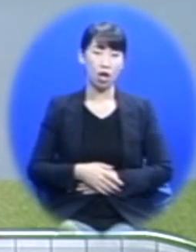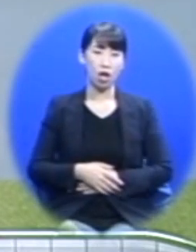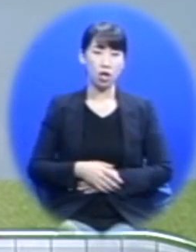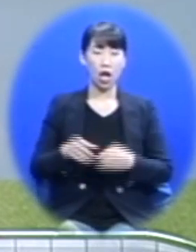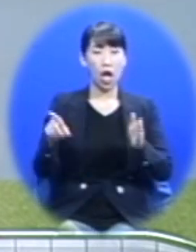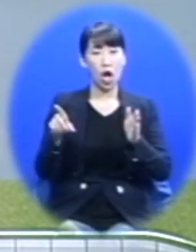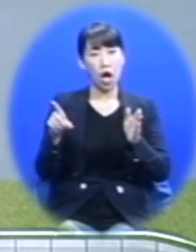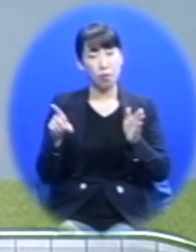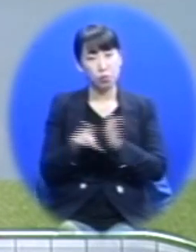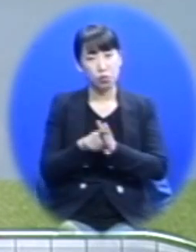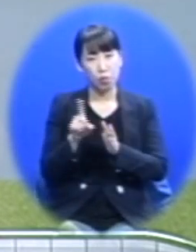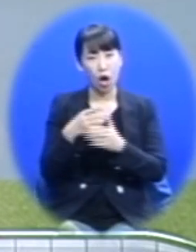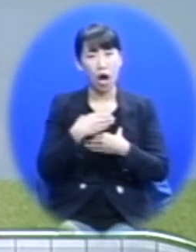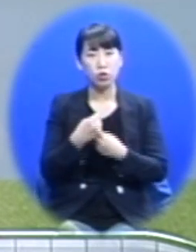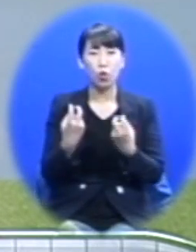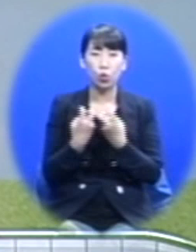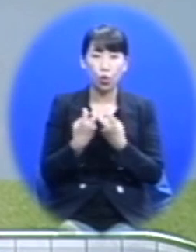있을까?